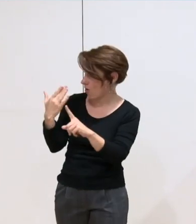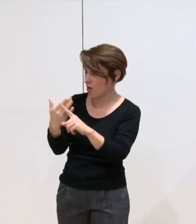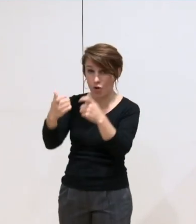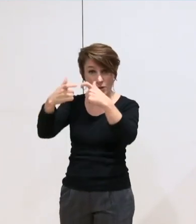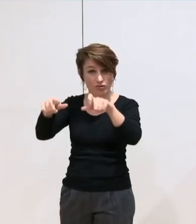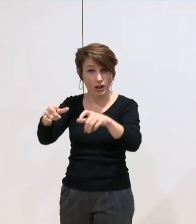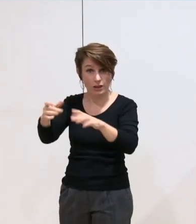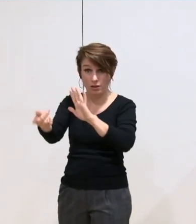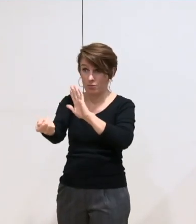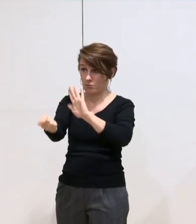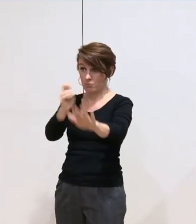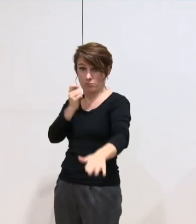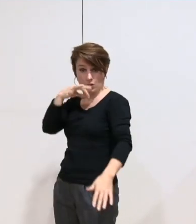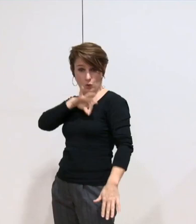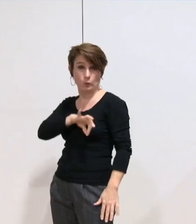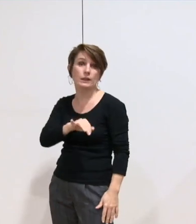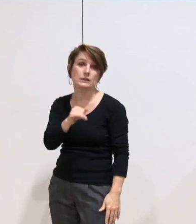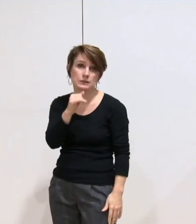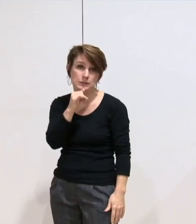rentrées en comptabilité